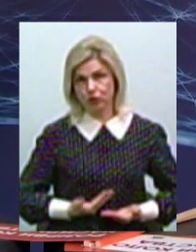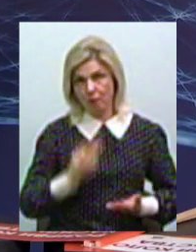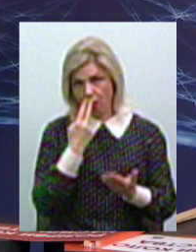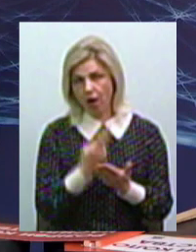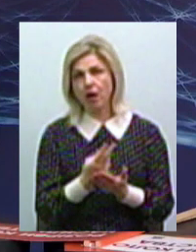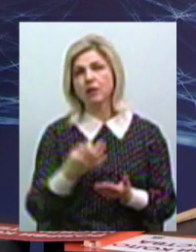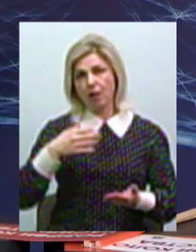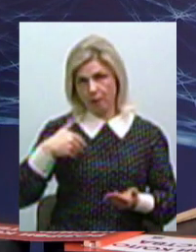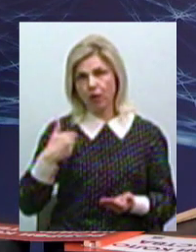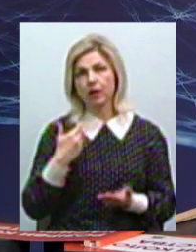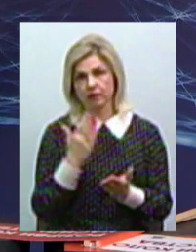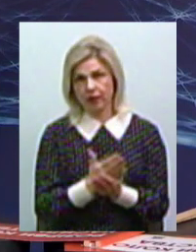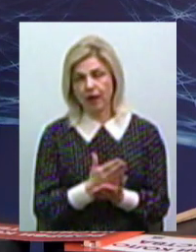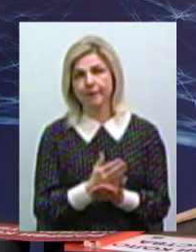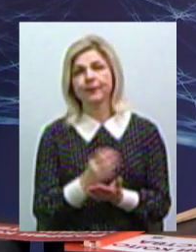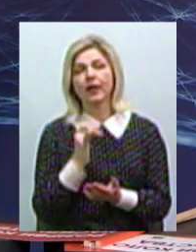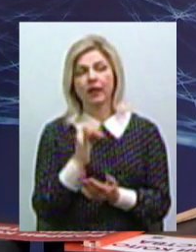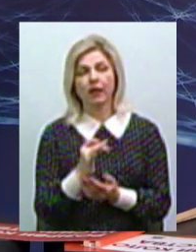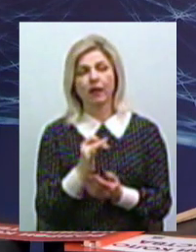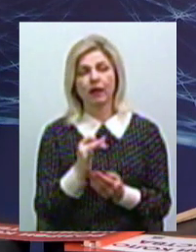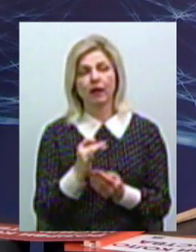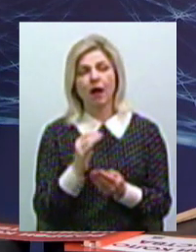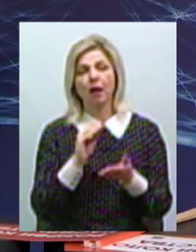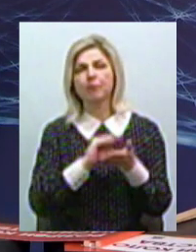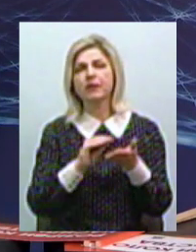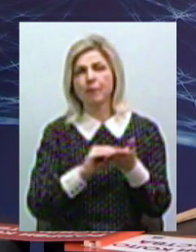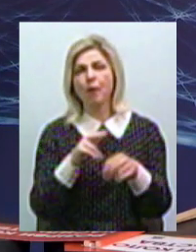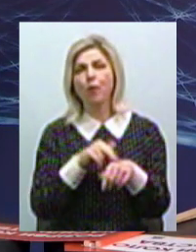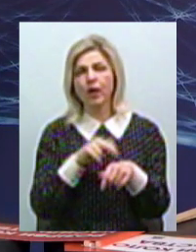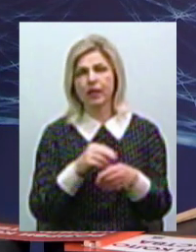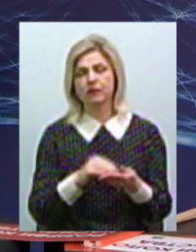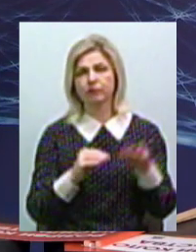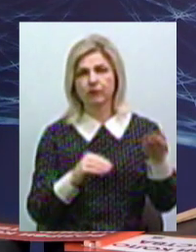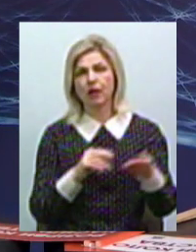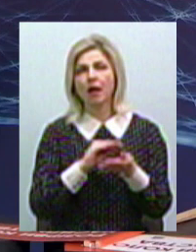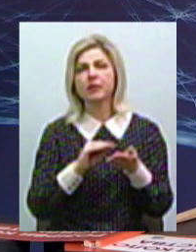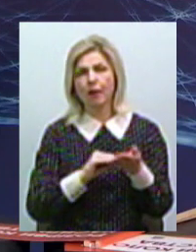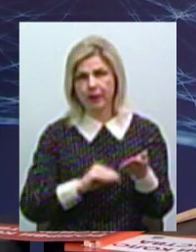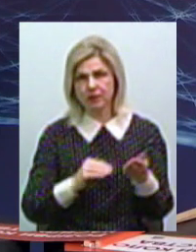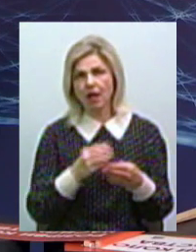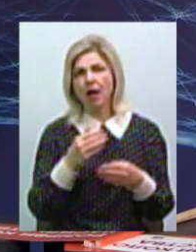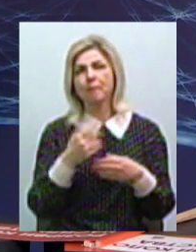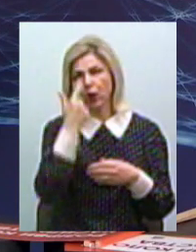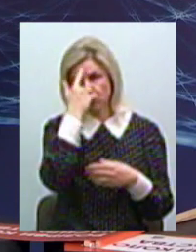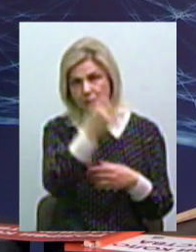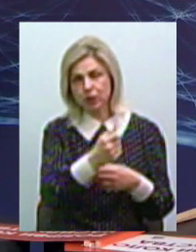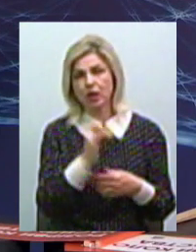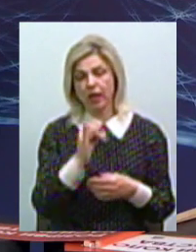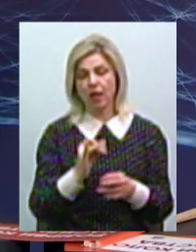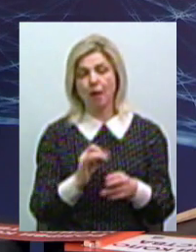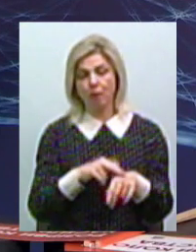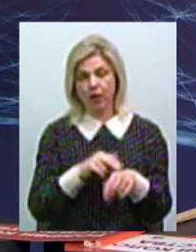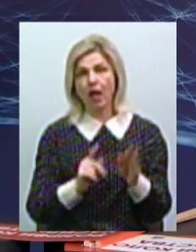дійсно, деякі з них, наприклад, винесення термінового забороненого припису, поліція розпочала застосовувати лише в цьому році, але вони засвідчили